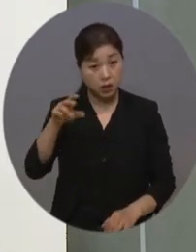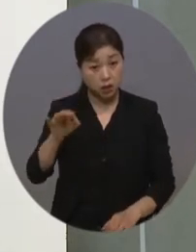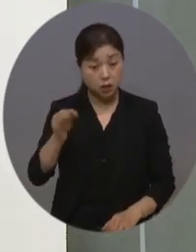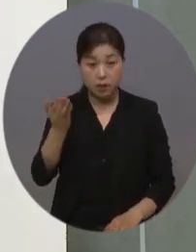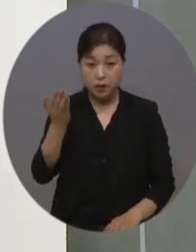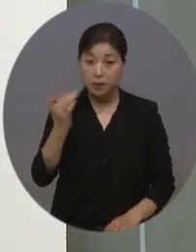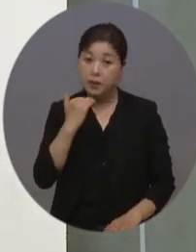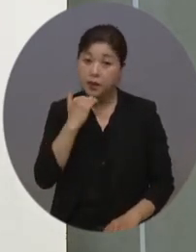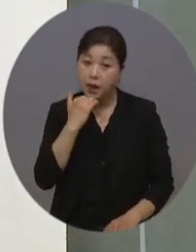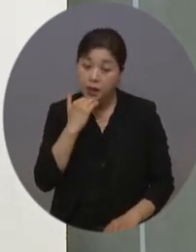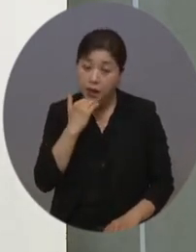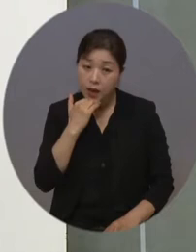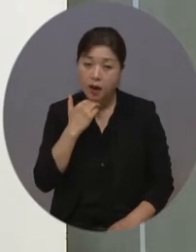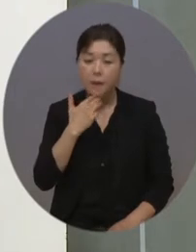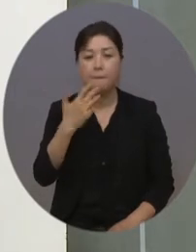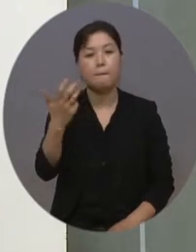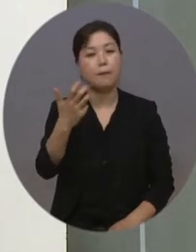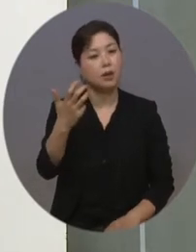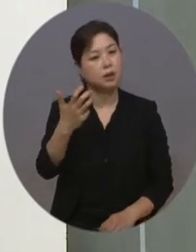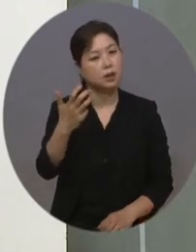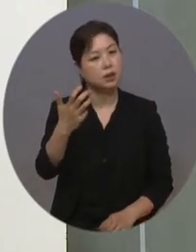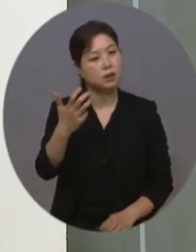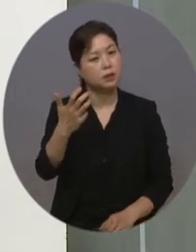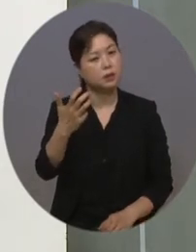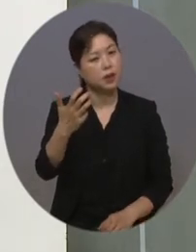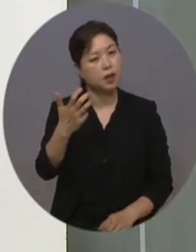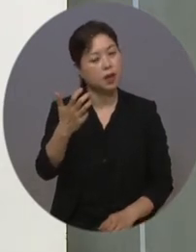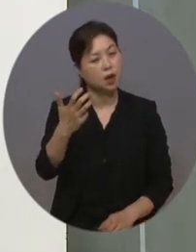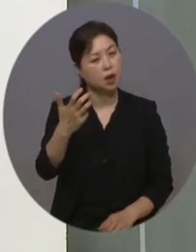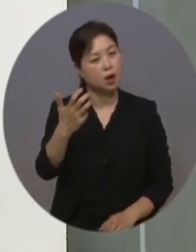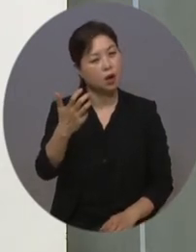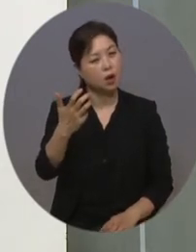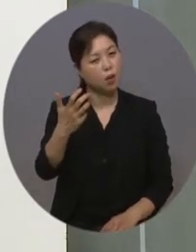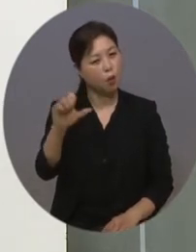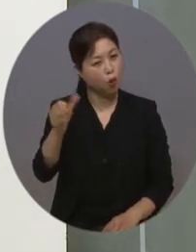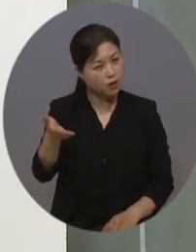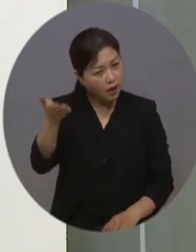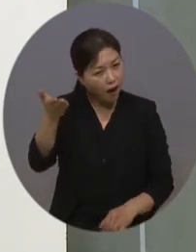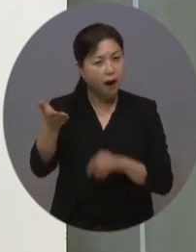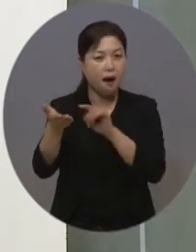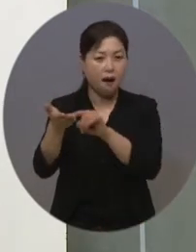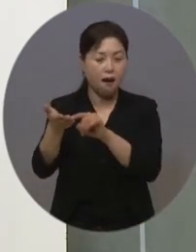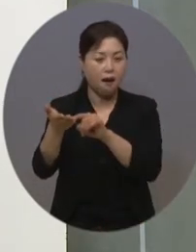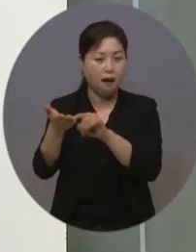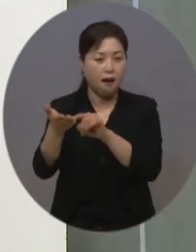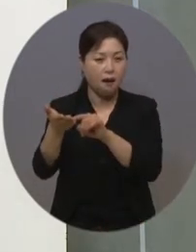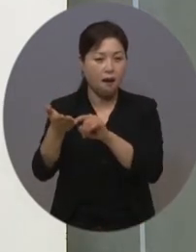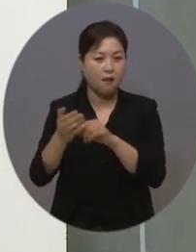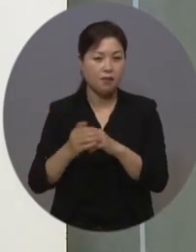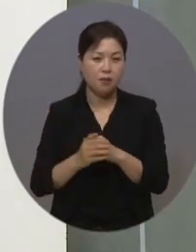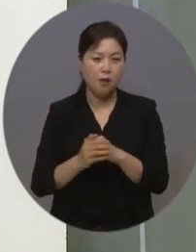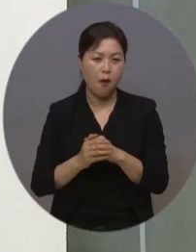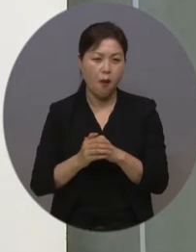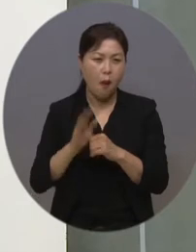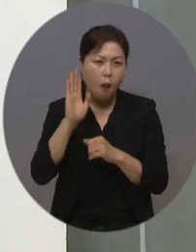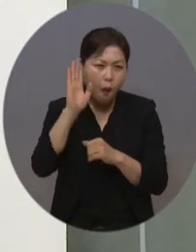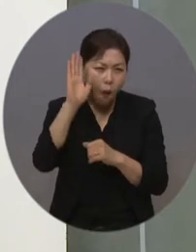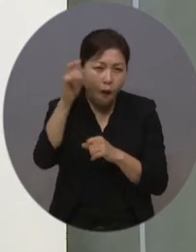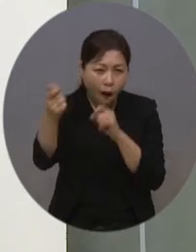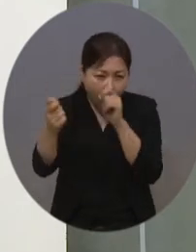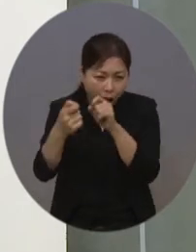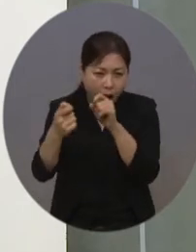80대 후반으로 알고 있는데 그러면 이제 내일 모레면 90이 되시고 그런데 지금 볼